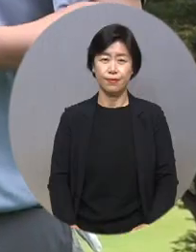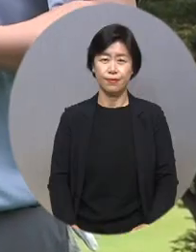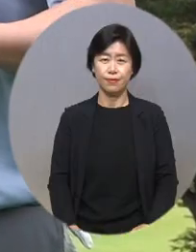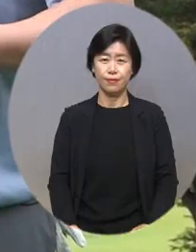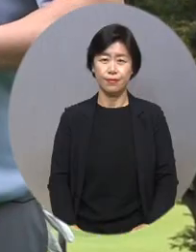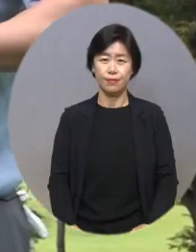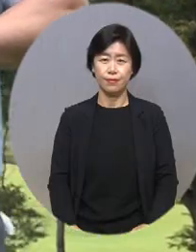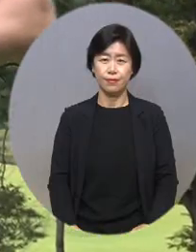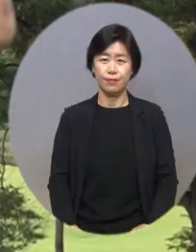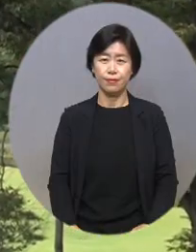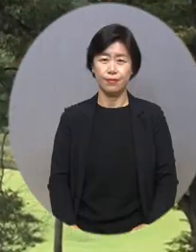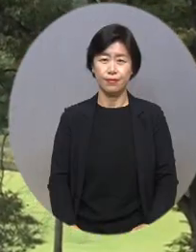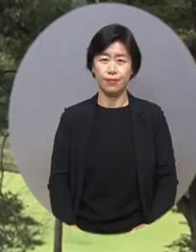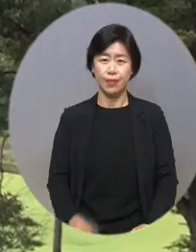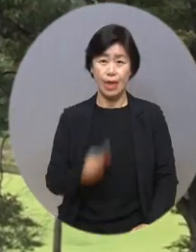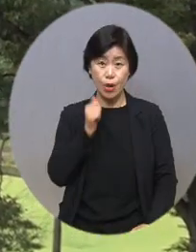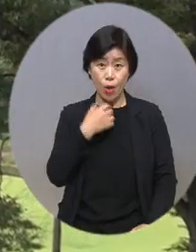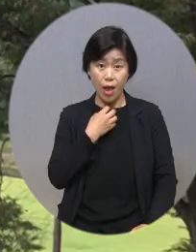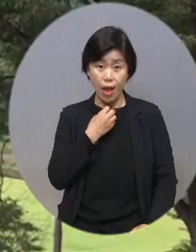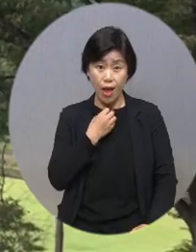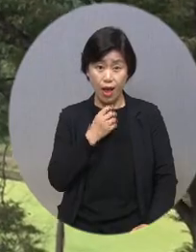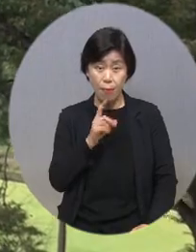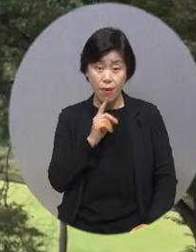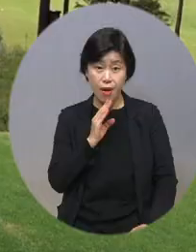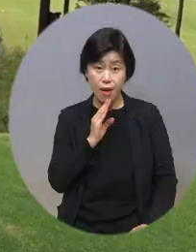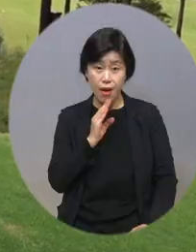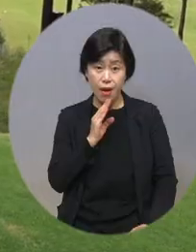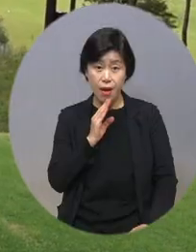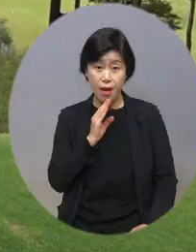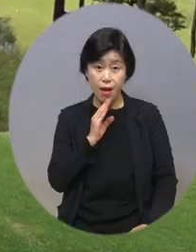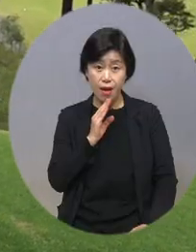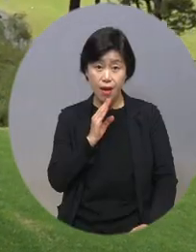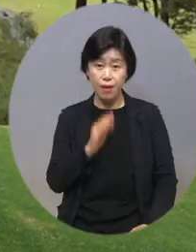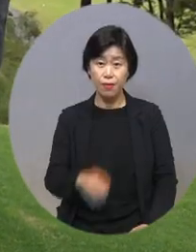콜라네. 아, 맞네. 맞네. 다 마셔 너.